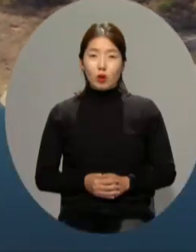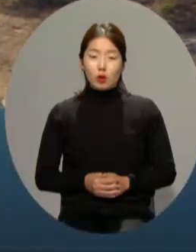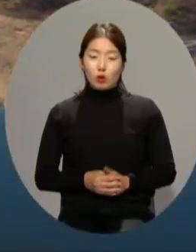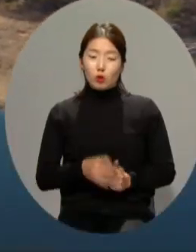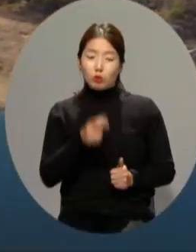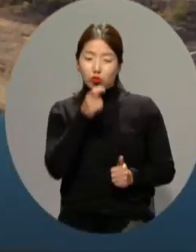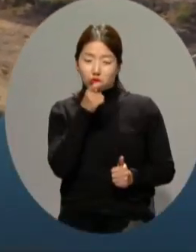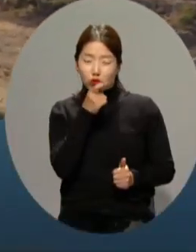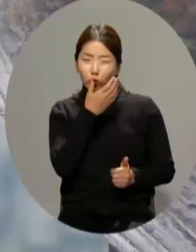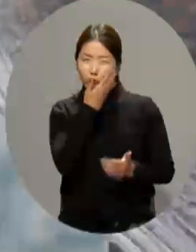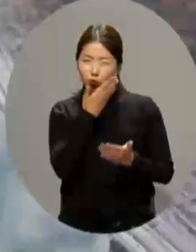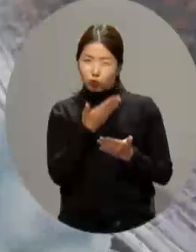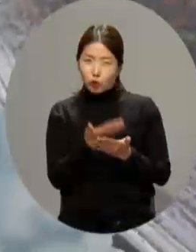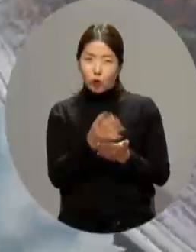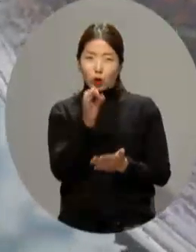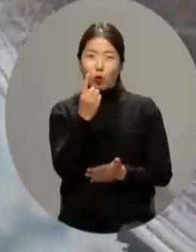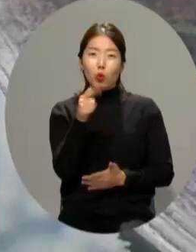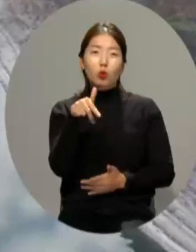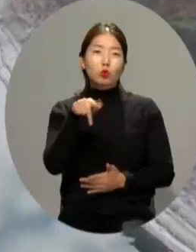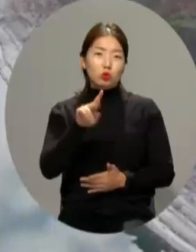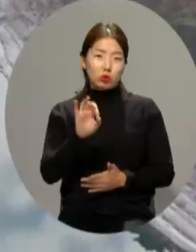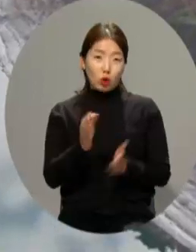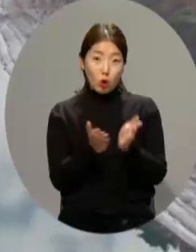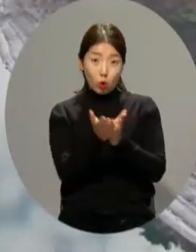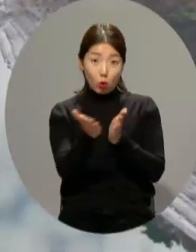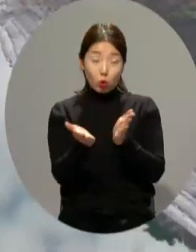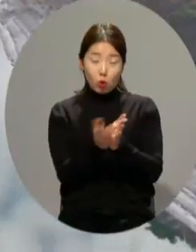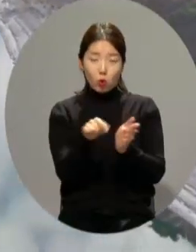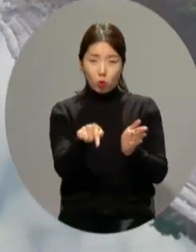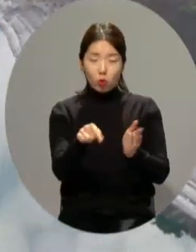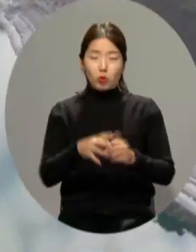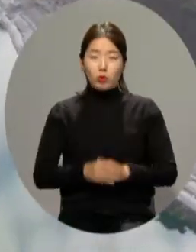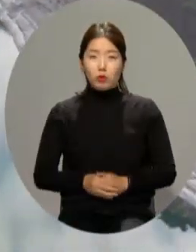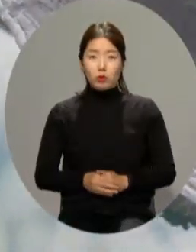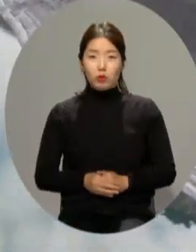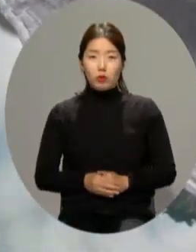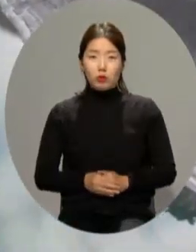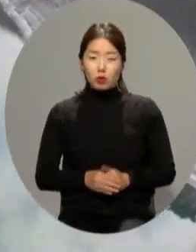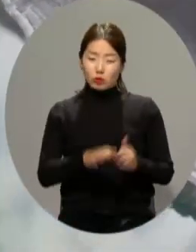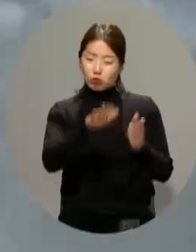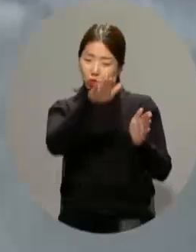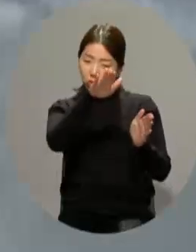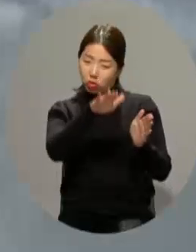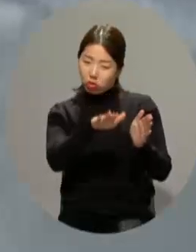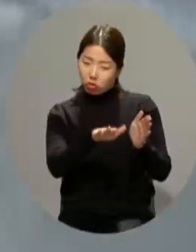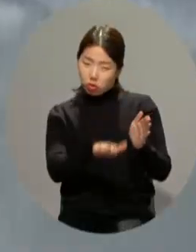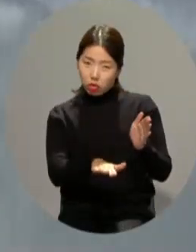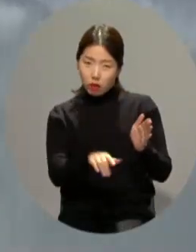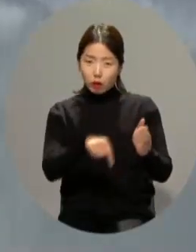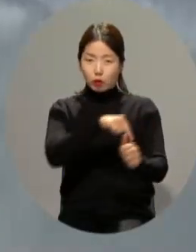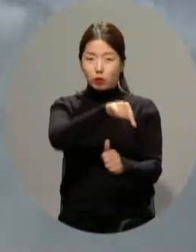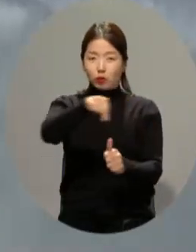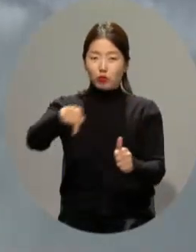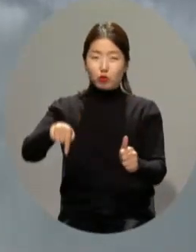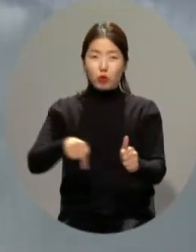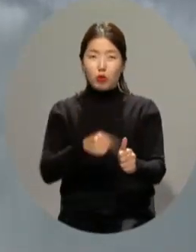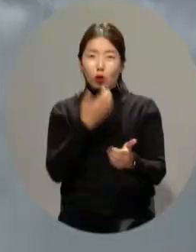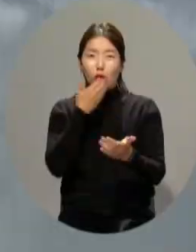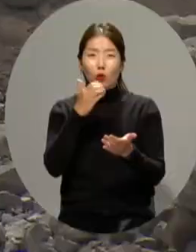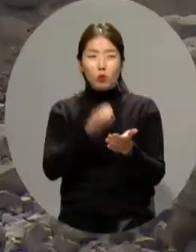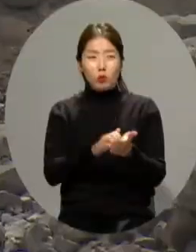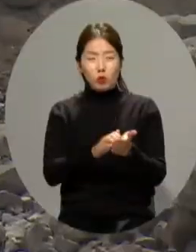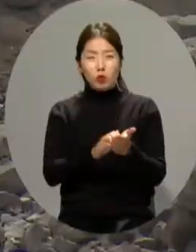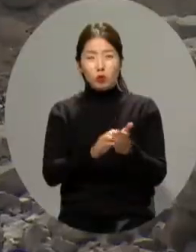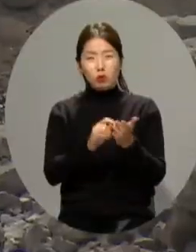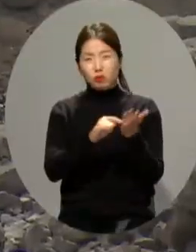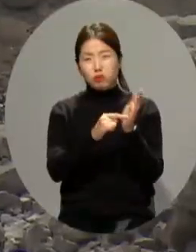돈의 농업용수의 핵심 공급원인 옥정호 섬진저수지입니다 수심이 낮아지면서 저수지 주변으로 잠겨있던 돌들이